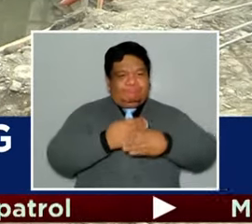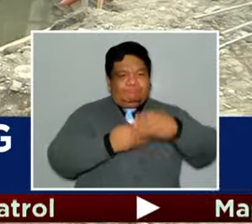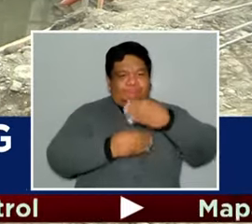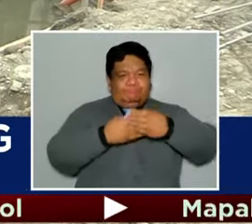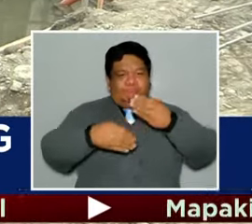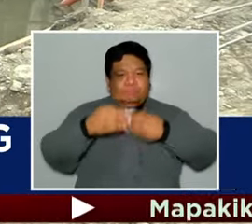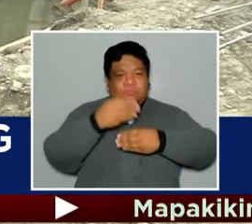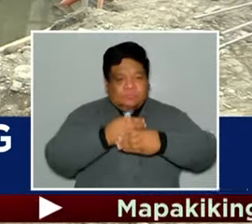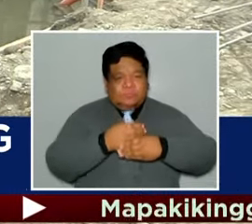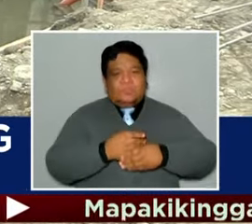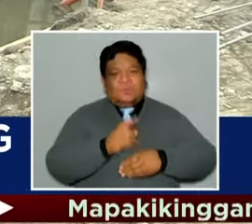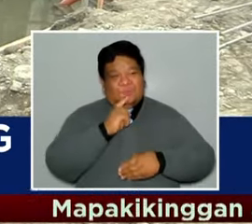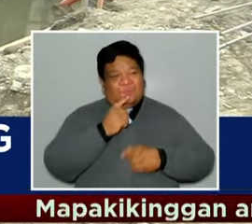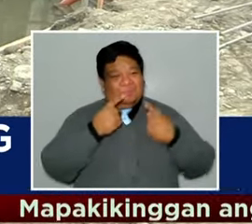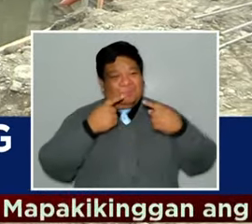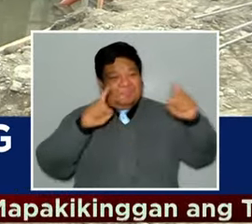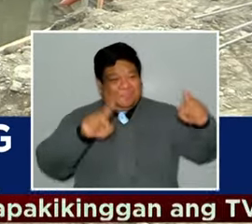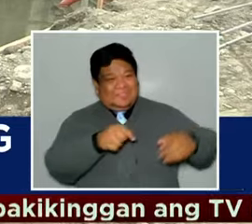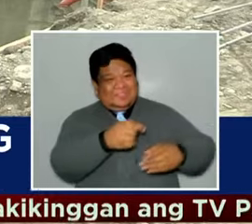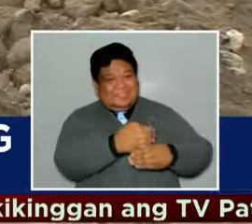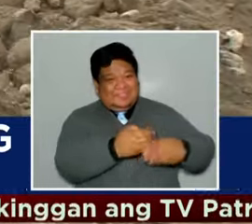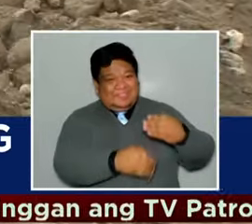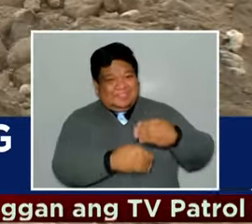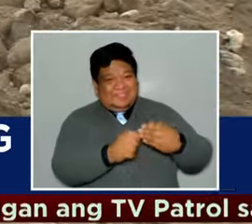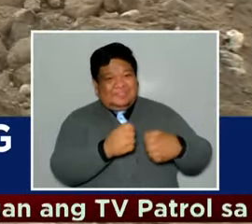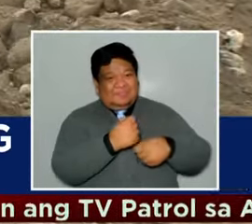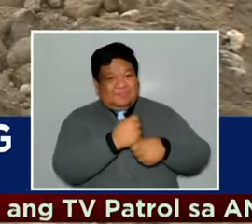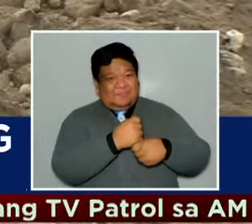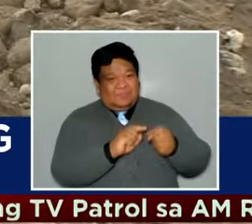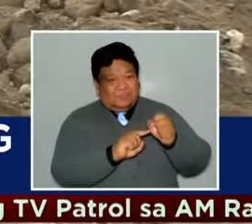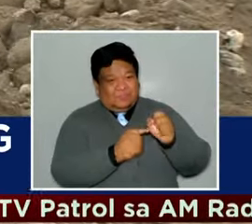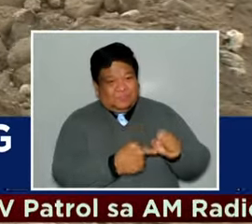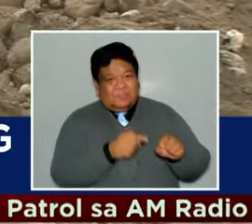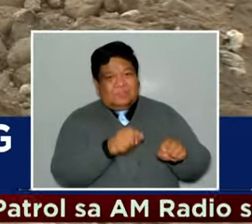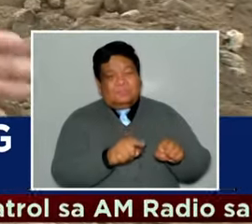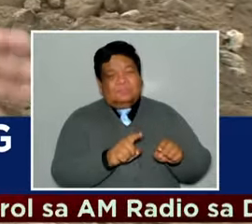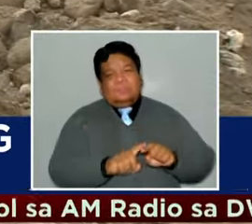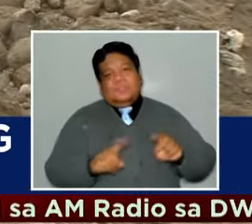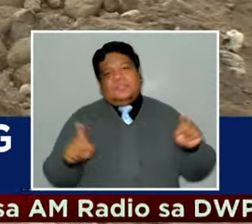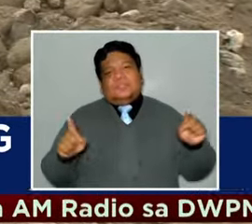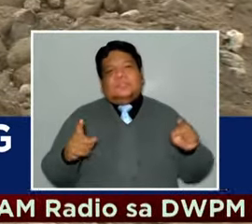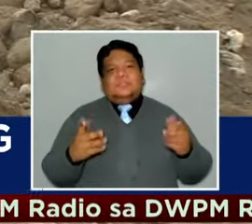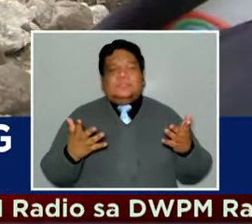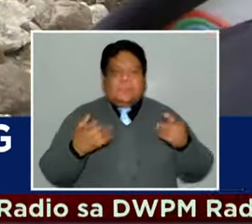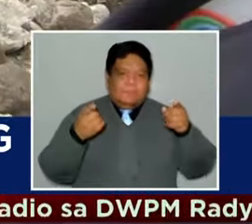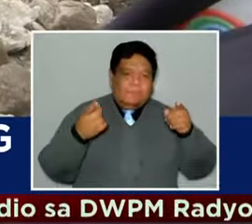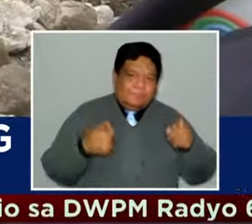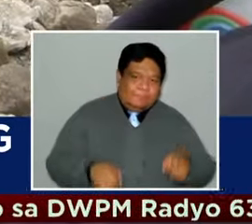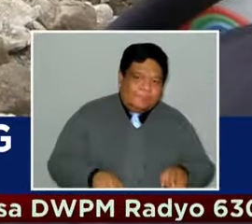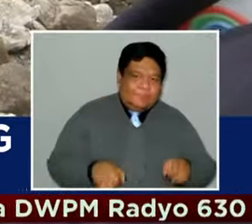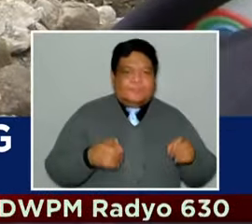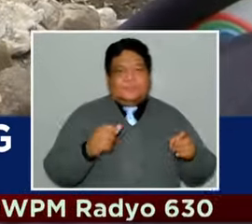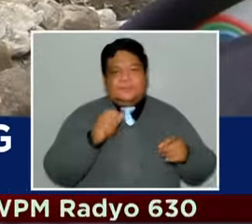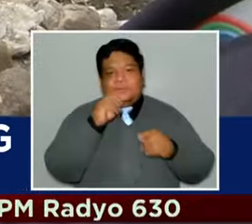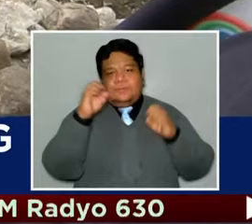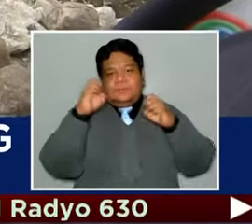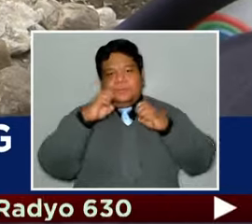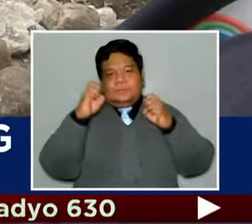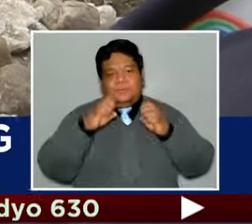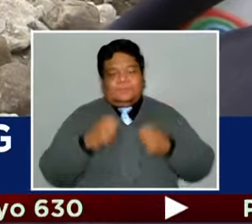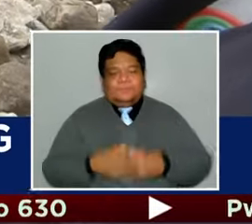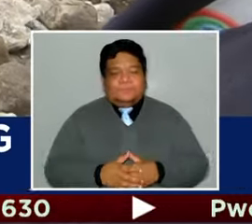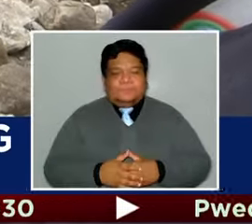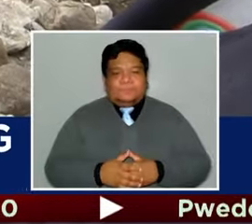sa ilalim nitong aming sheet piles. Ayun na po ang nangyari na hindi natin inaasahan. Nagpatawag ng meeting